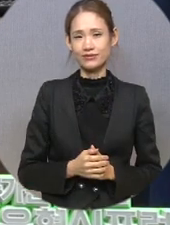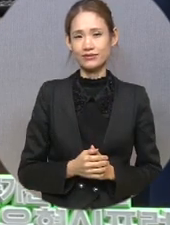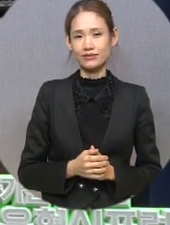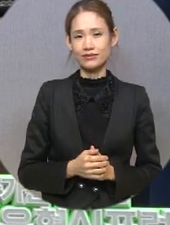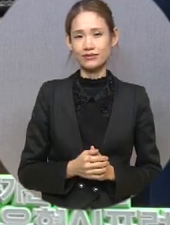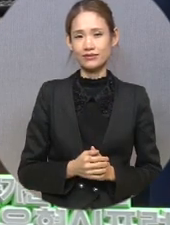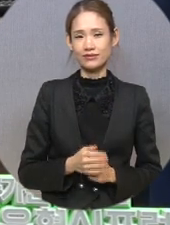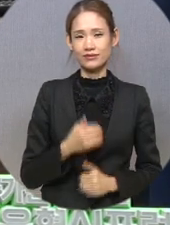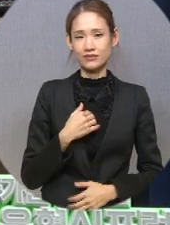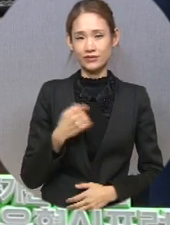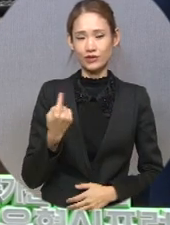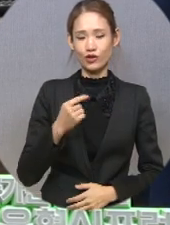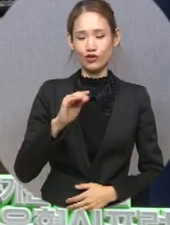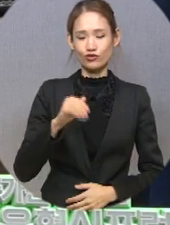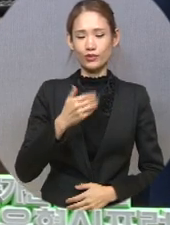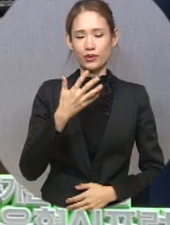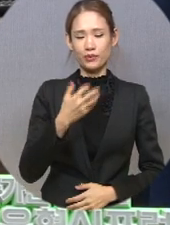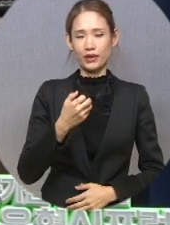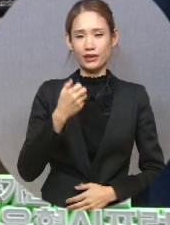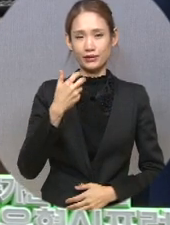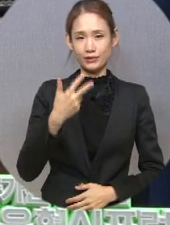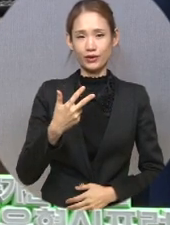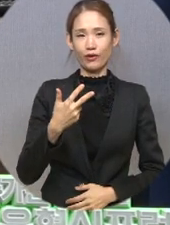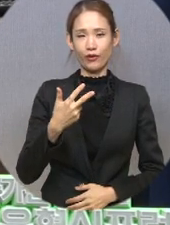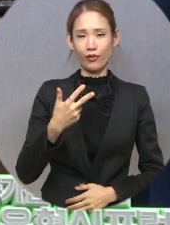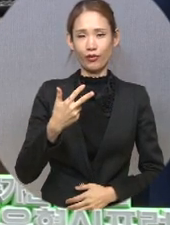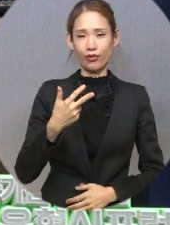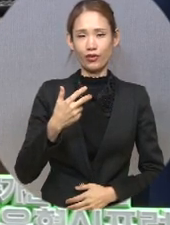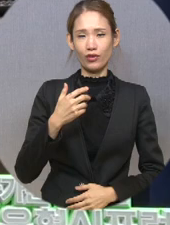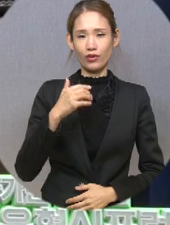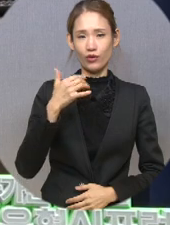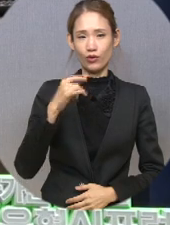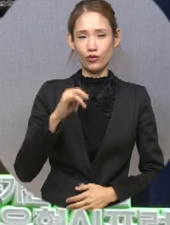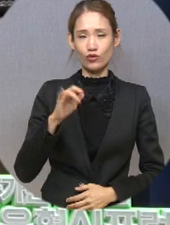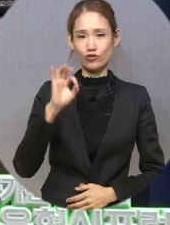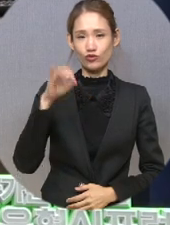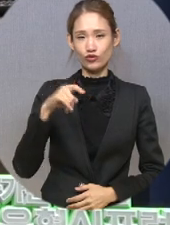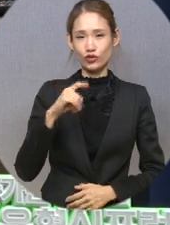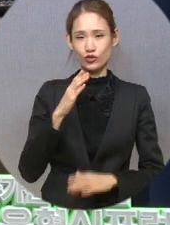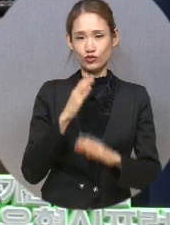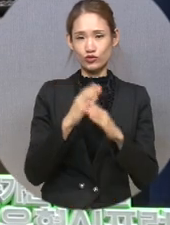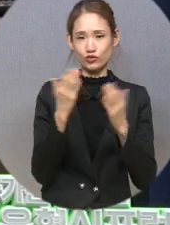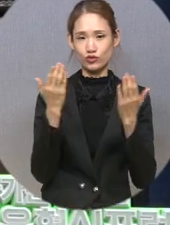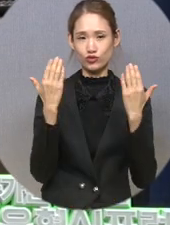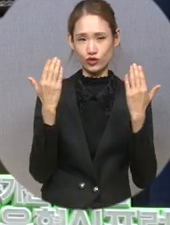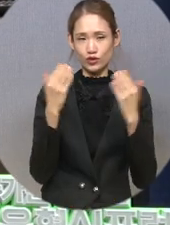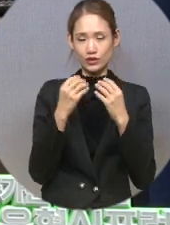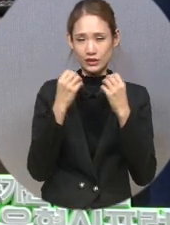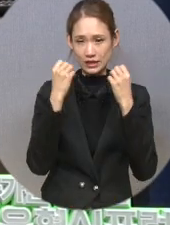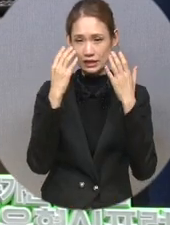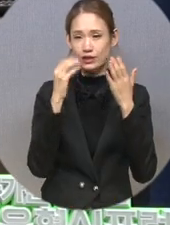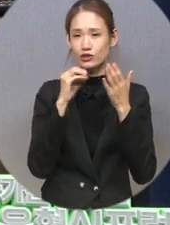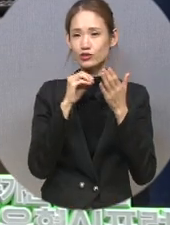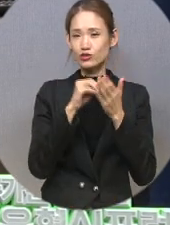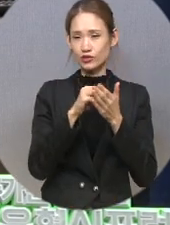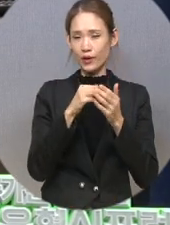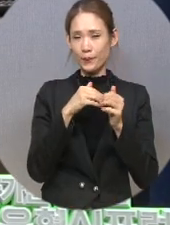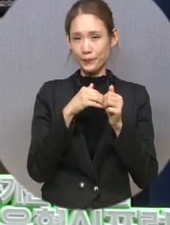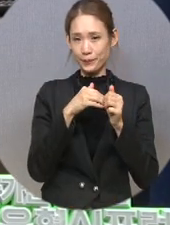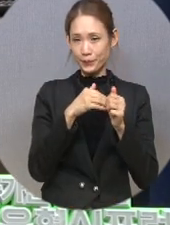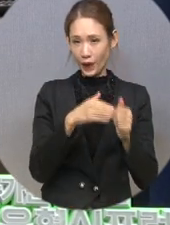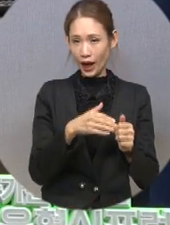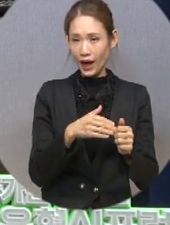제가 1987년에 이제 공주 우성중학교로, 신규 발령을 받아서 갔죠.